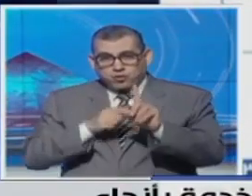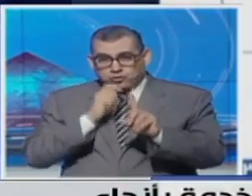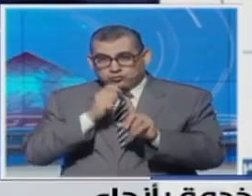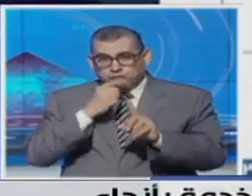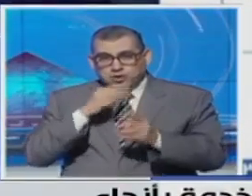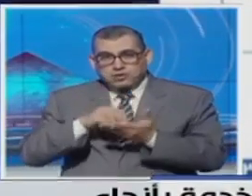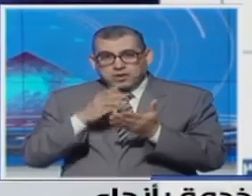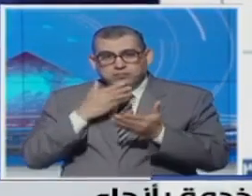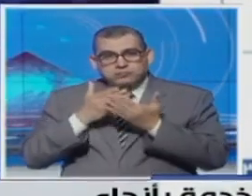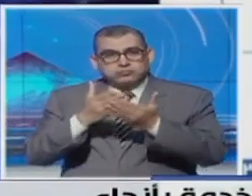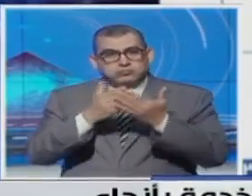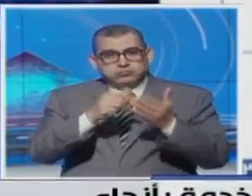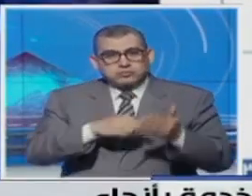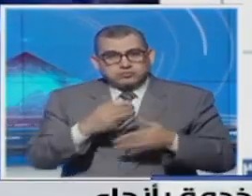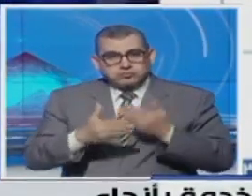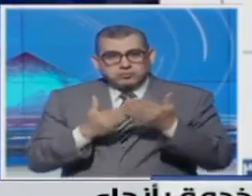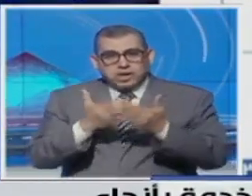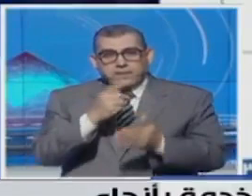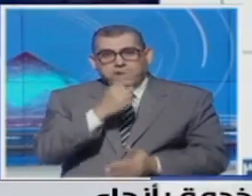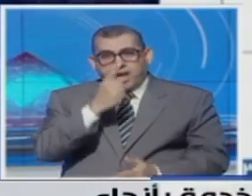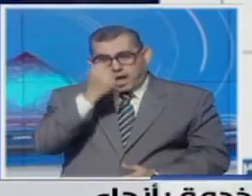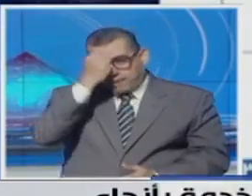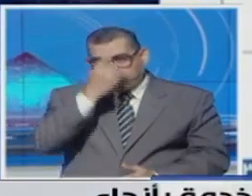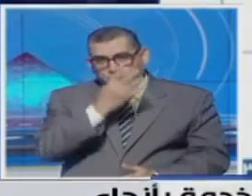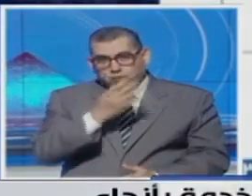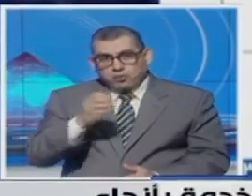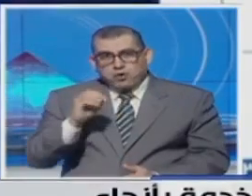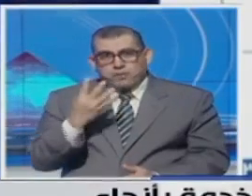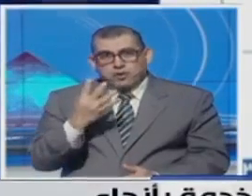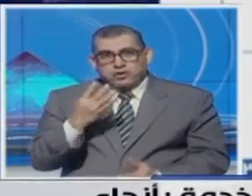عبد الغفار إلى أن الحملة قدمت